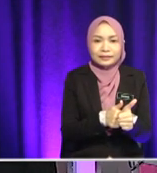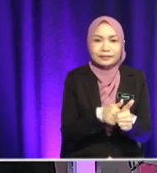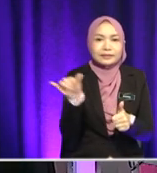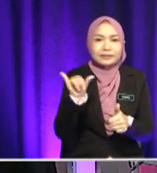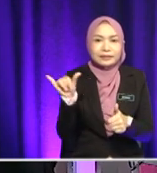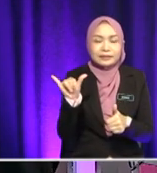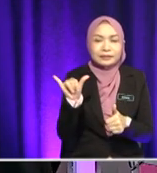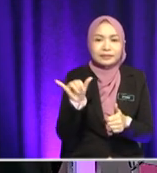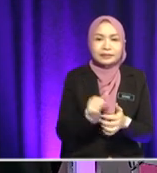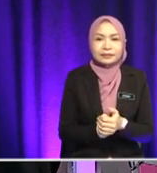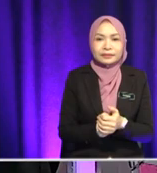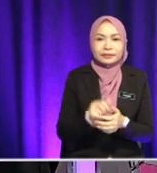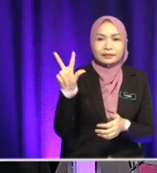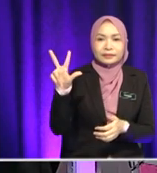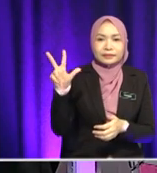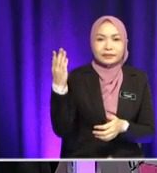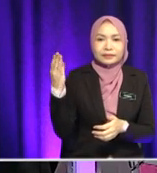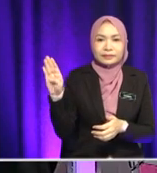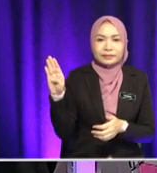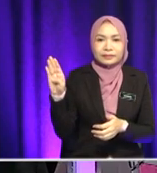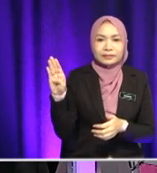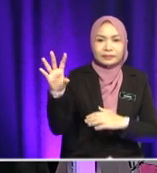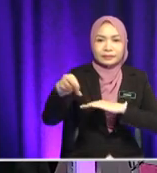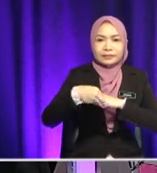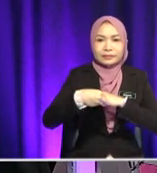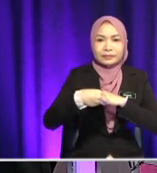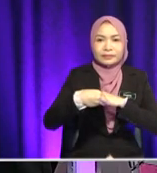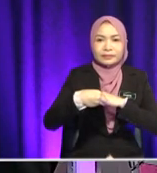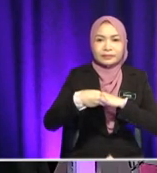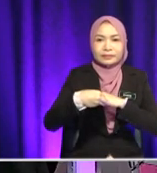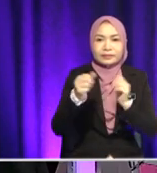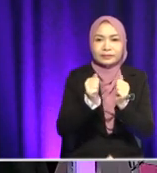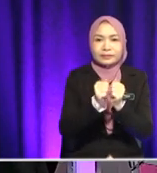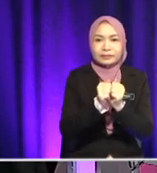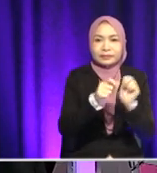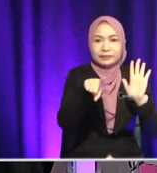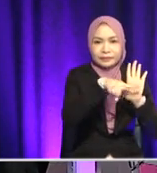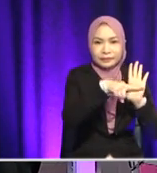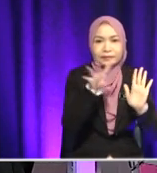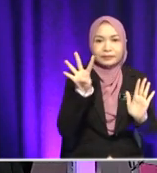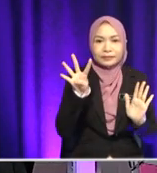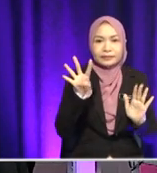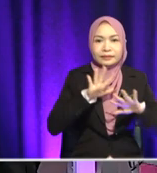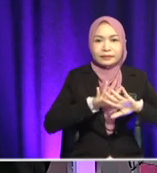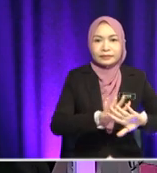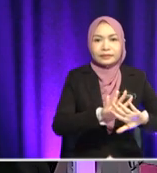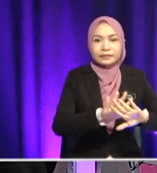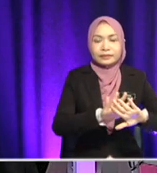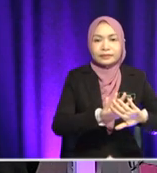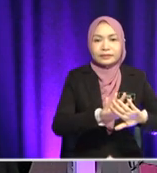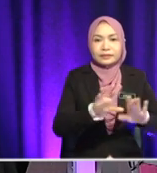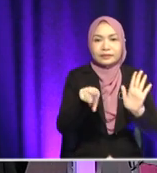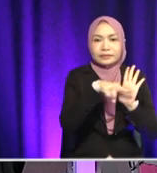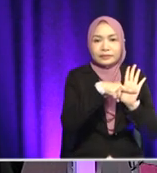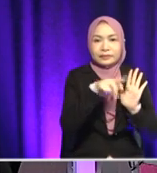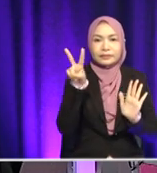jadi 13 ditambahkan dengan Oke kemudian tolak dengan negatif 2 itu untuk